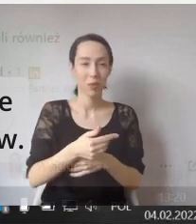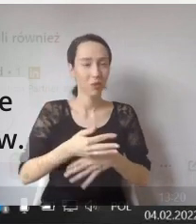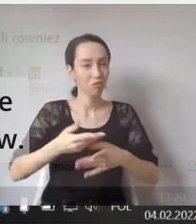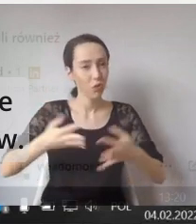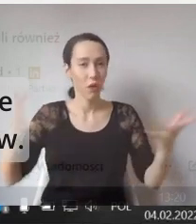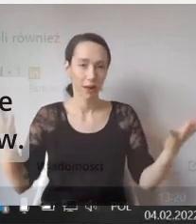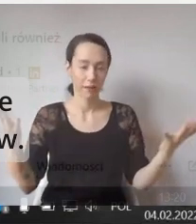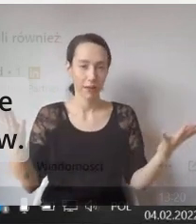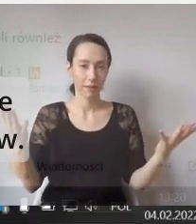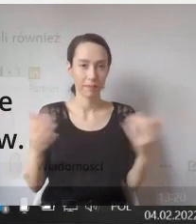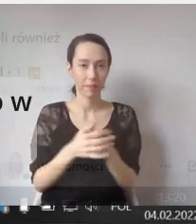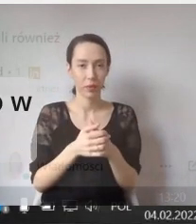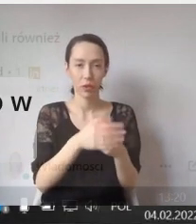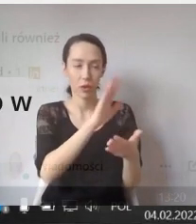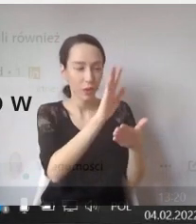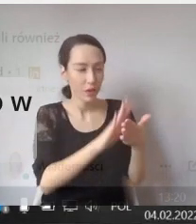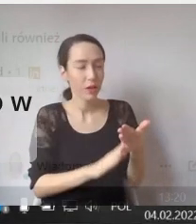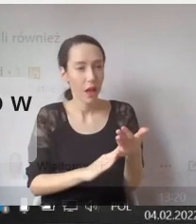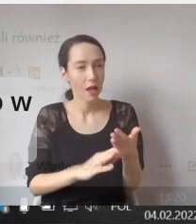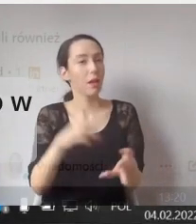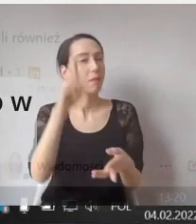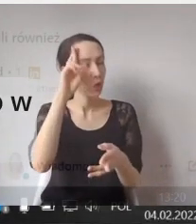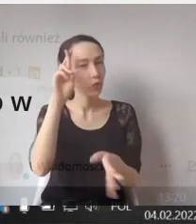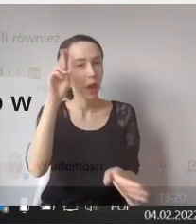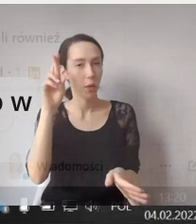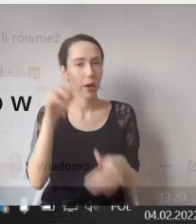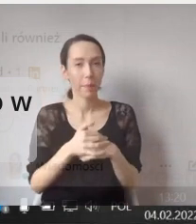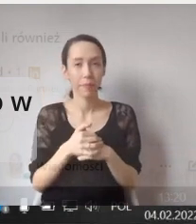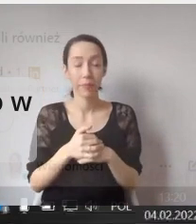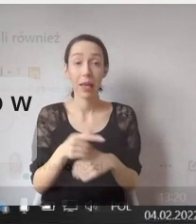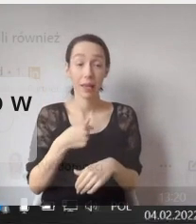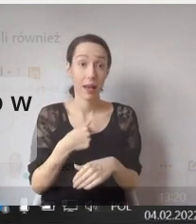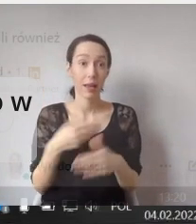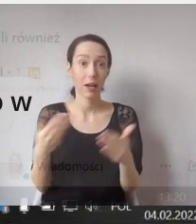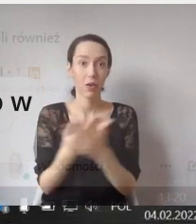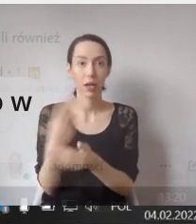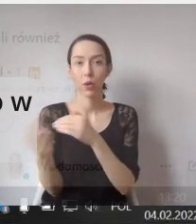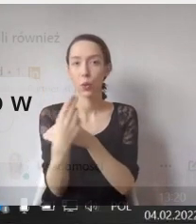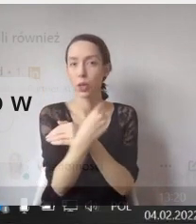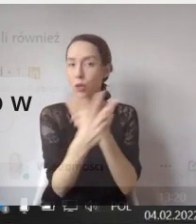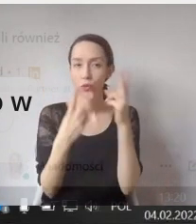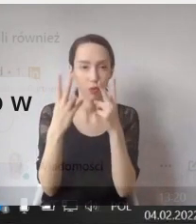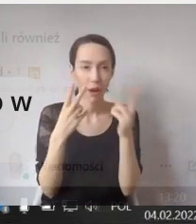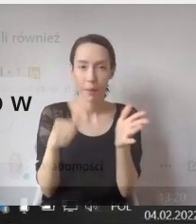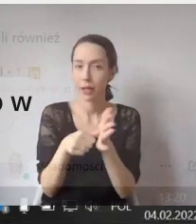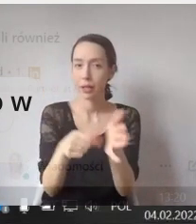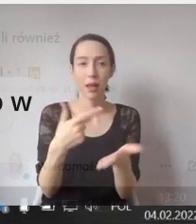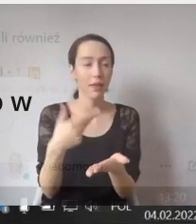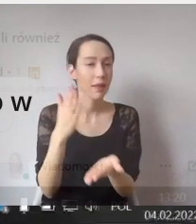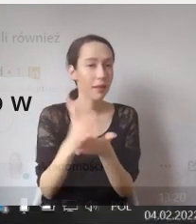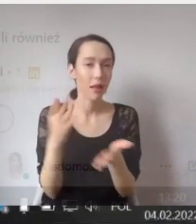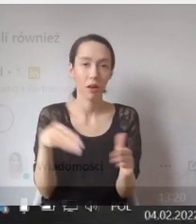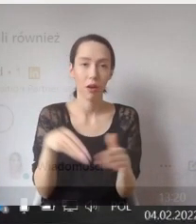naszych odbiorców. I teraz tak, ja jako rekruter szukam kandydatów nie tylko w Polsce, ale też za